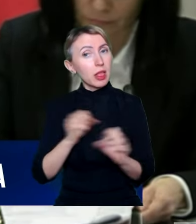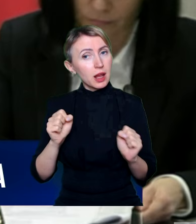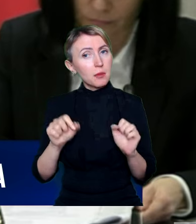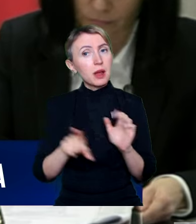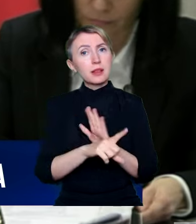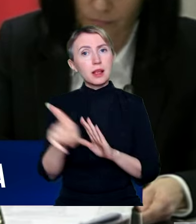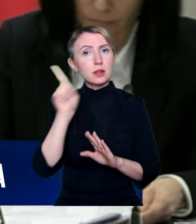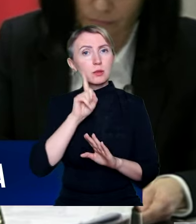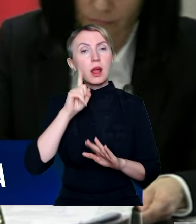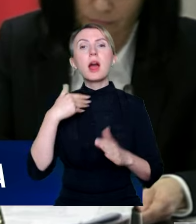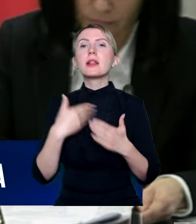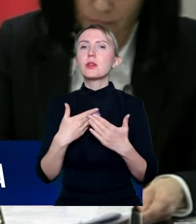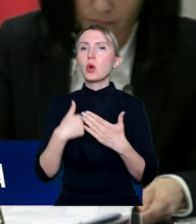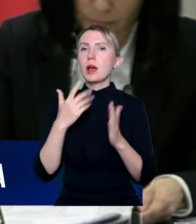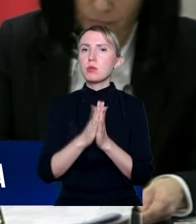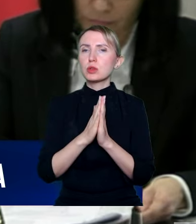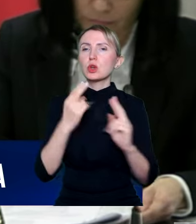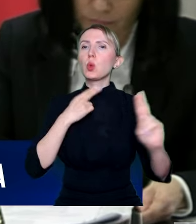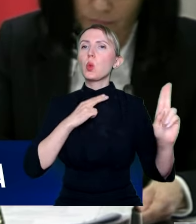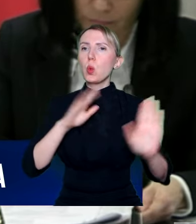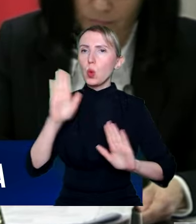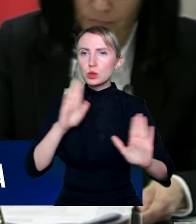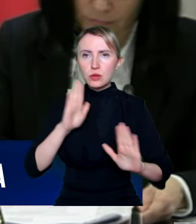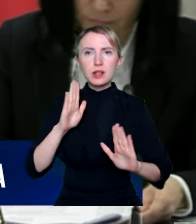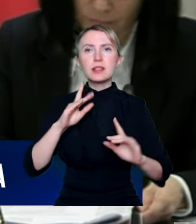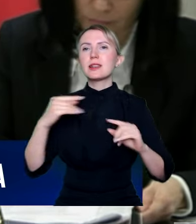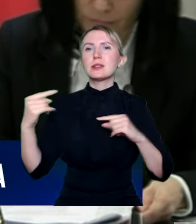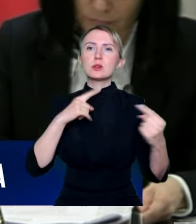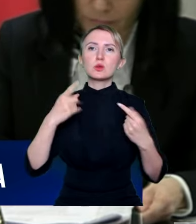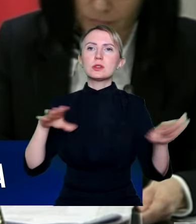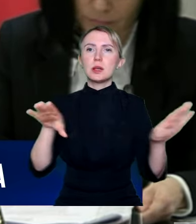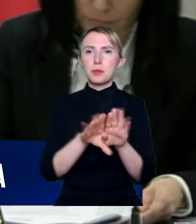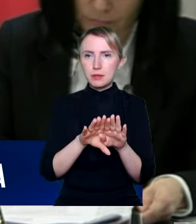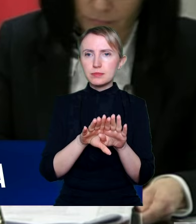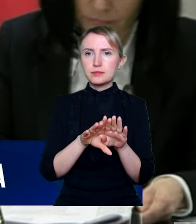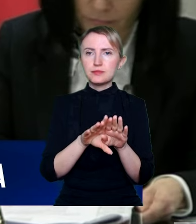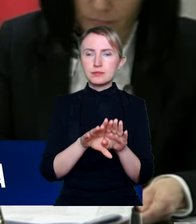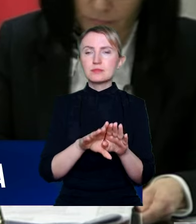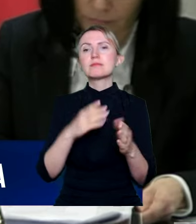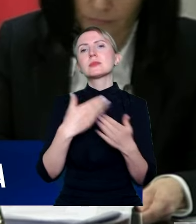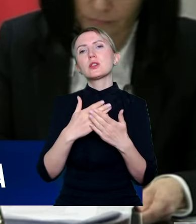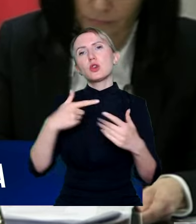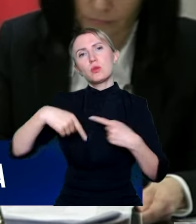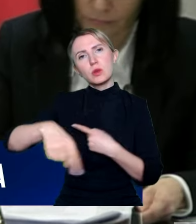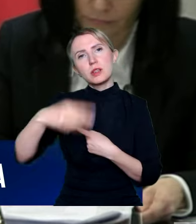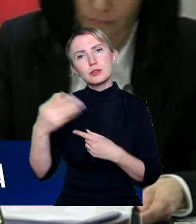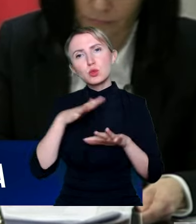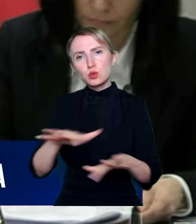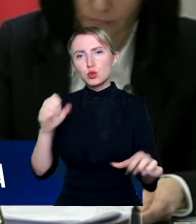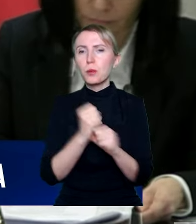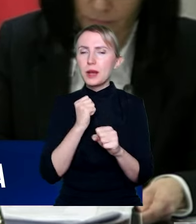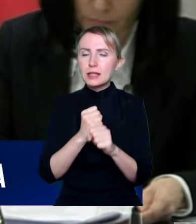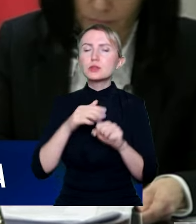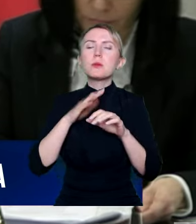więc ja bym proponował, abyśmy przeszli do głosowania i zamknęli dyskusję, dlatego że mamy przed sobą bardzo dużo pracy w bardzo poważnej